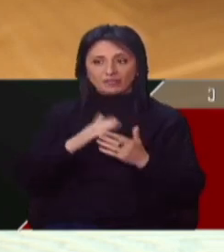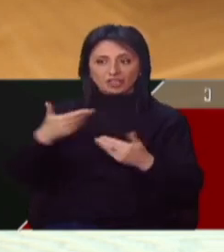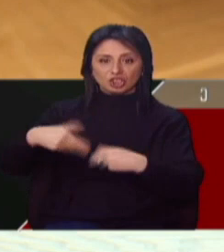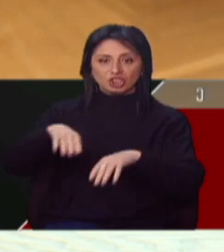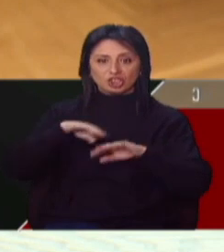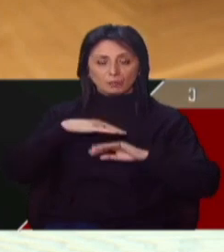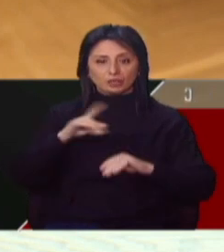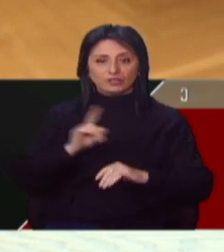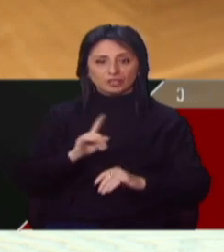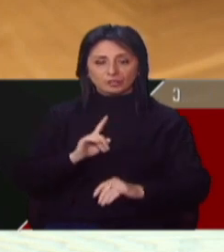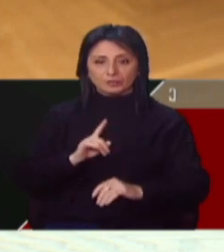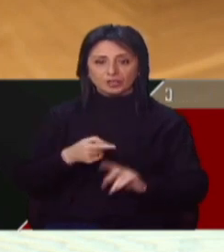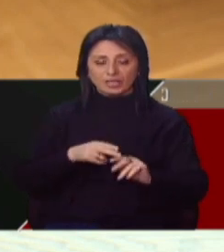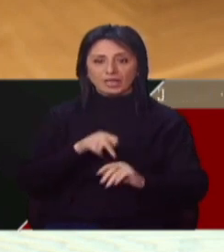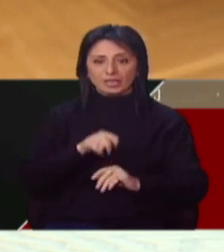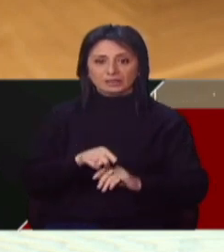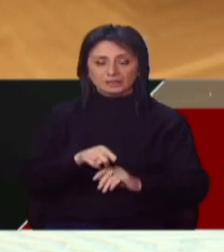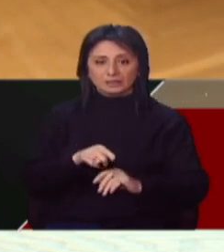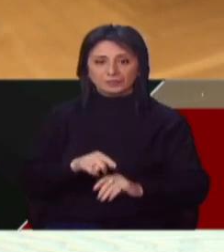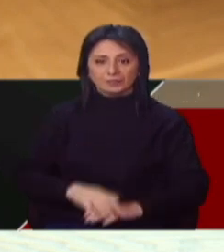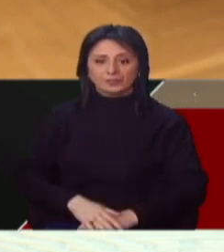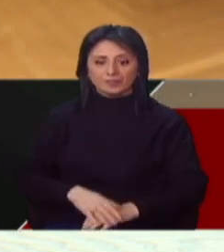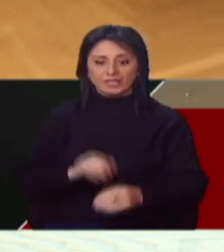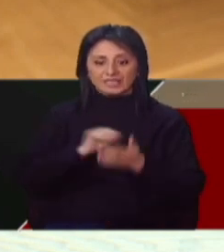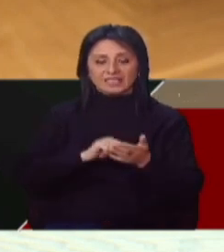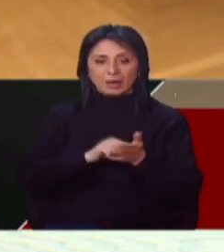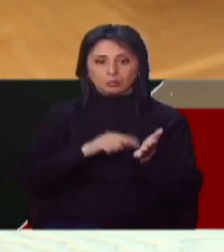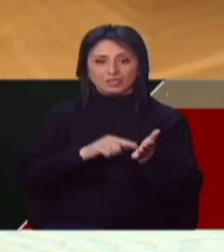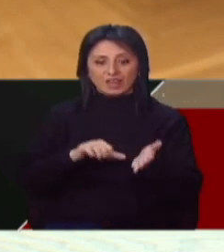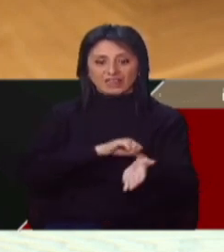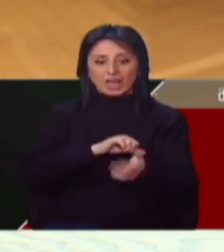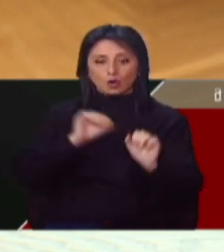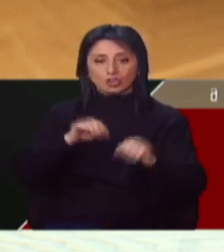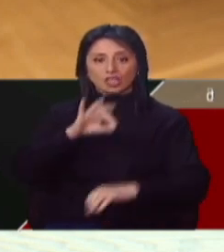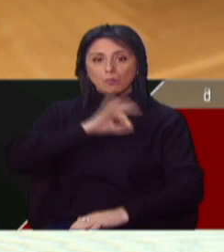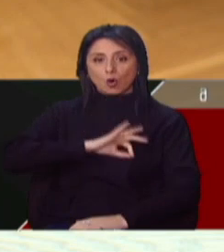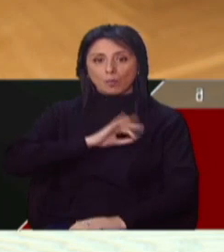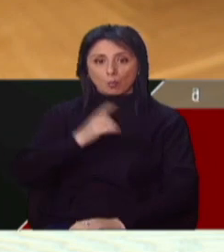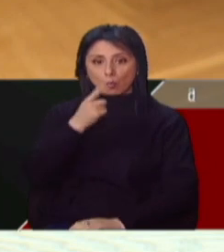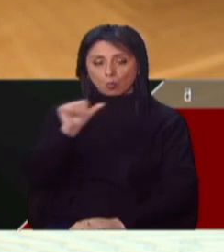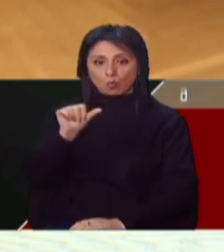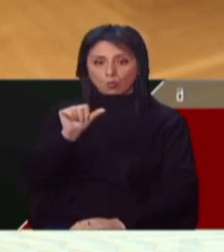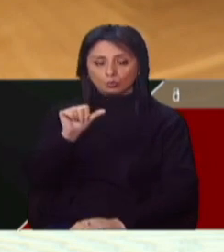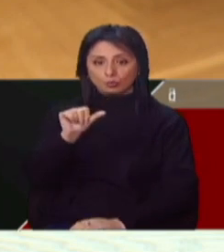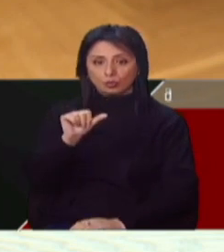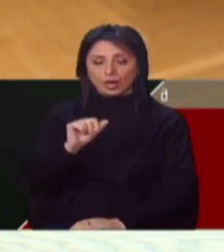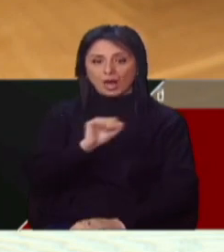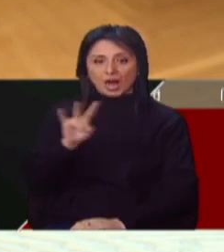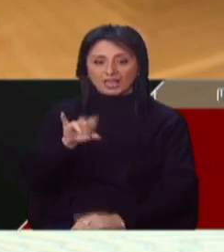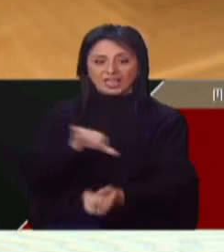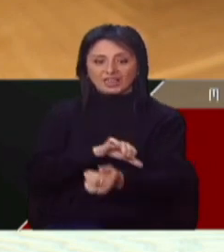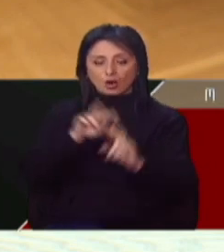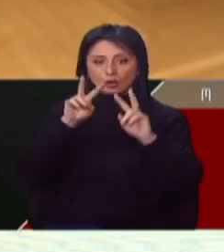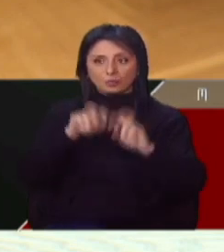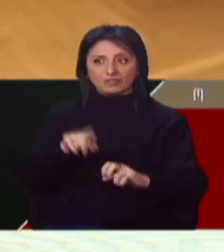tava zebarom, es saputul la birom narcotecul sa șol bis mohmare bam holot. An narcologiul